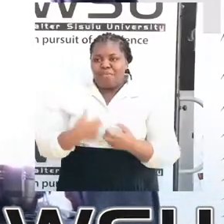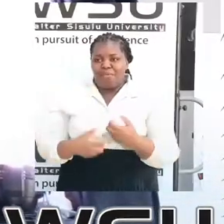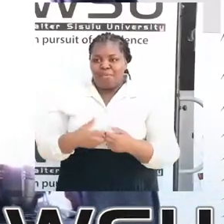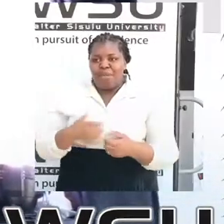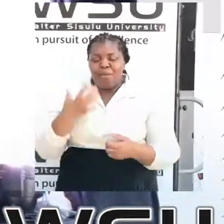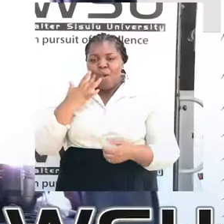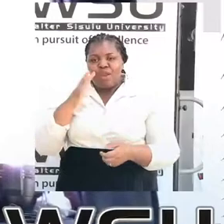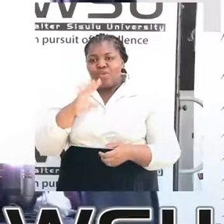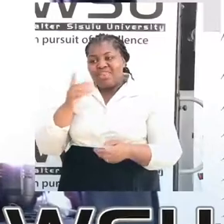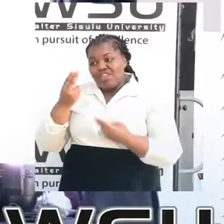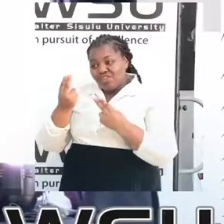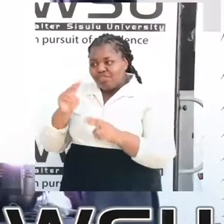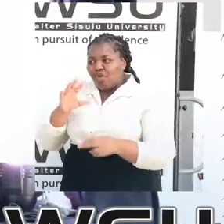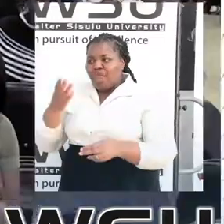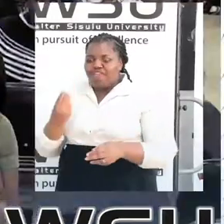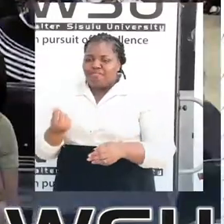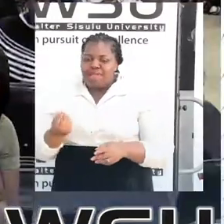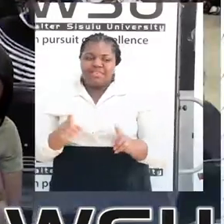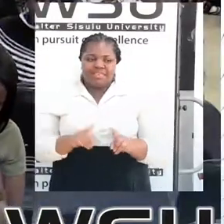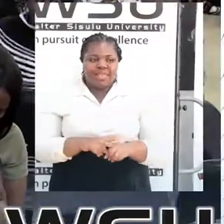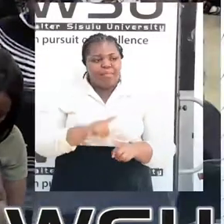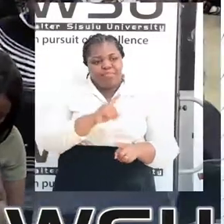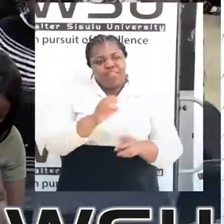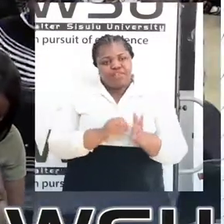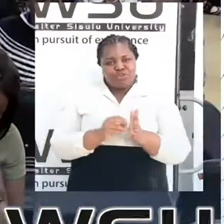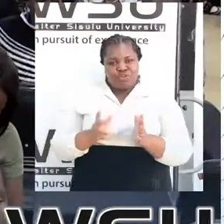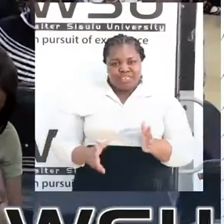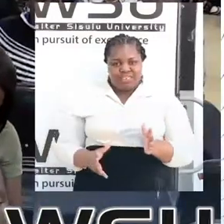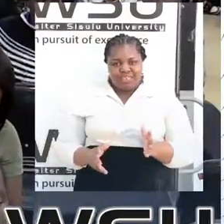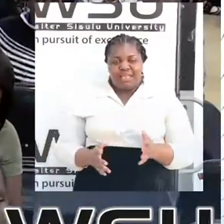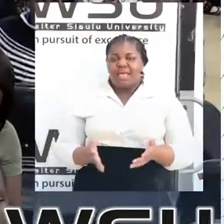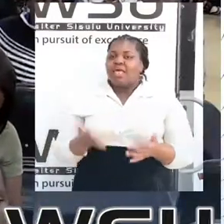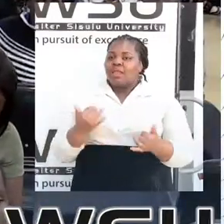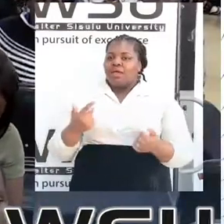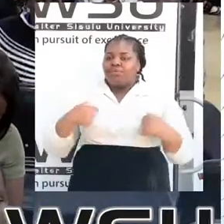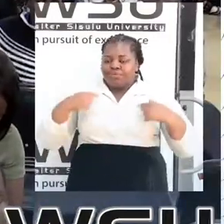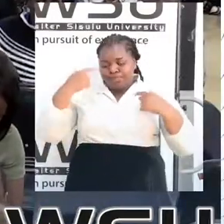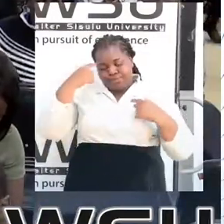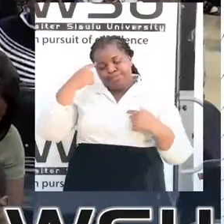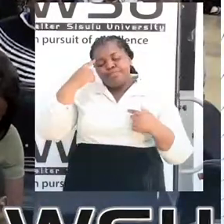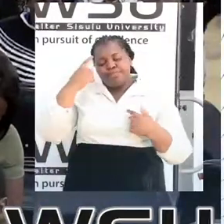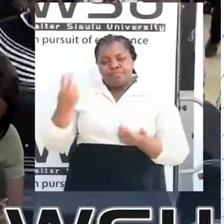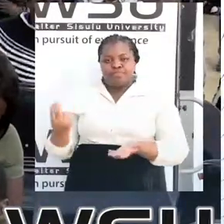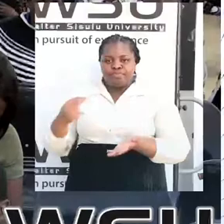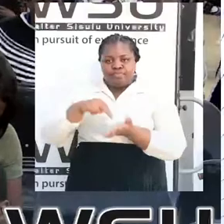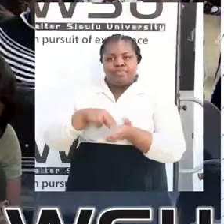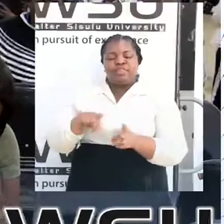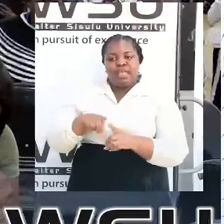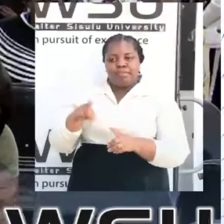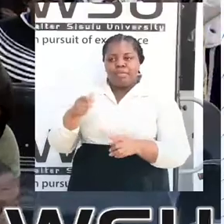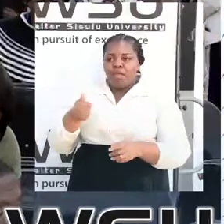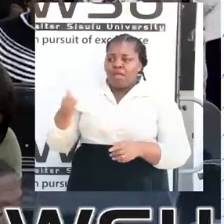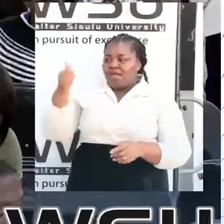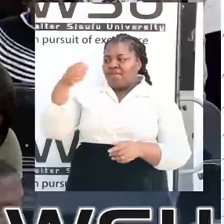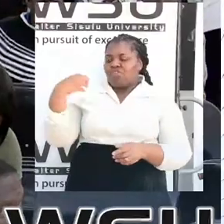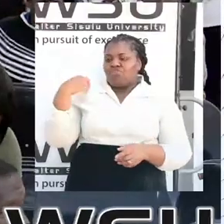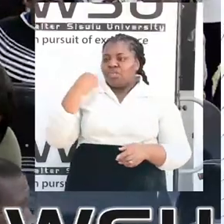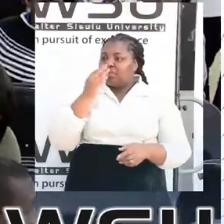singenamali siyidyunivesithi nabafundi. Siye saphakama ke njengoba uvice chancellor